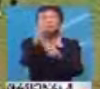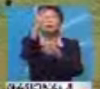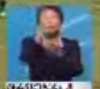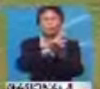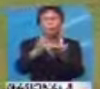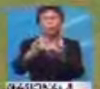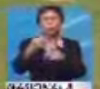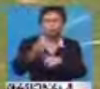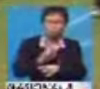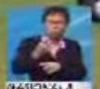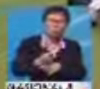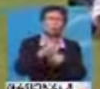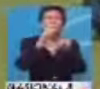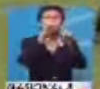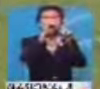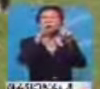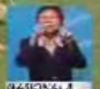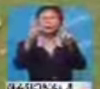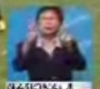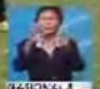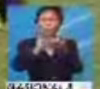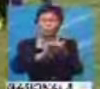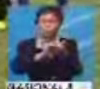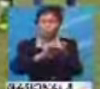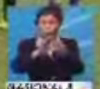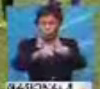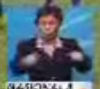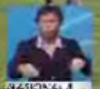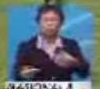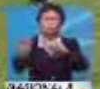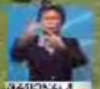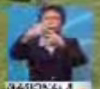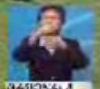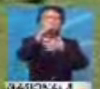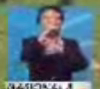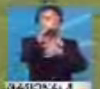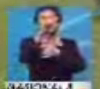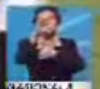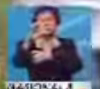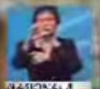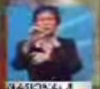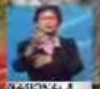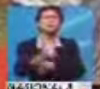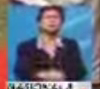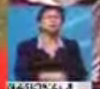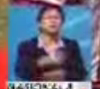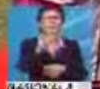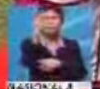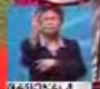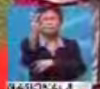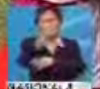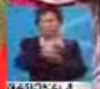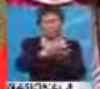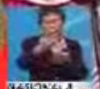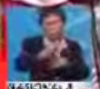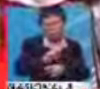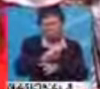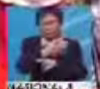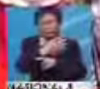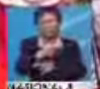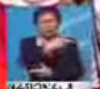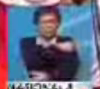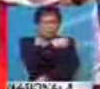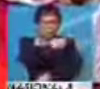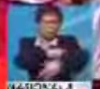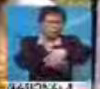Seramai 114 murid sekolah terlibat dengan program kemasyarakatan anjuran WCT Holdings ini. Selama 4 minggu, latihan dan klinik bola